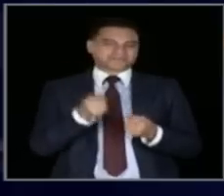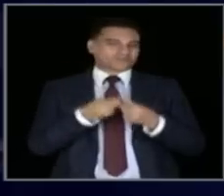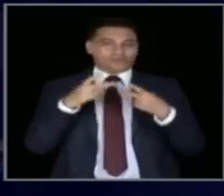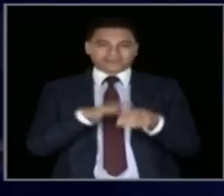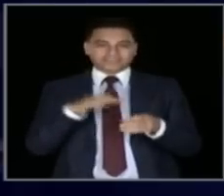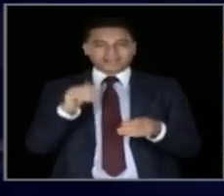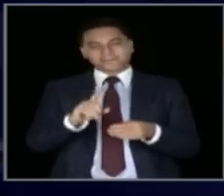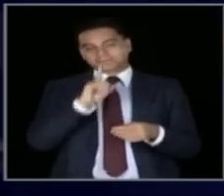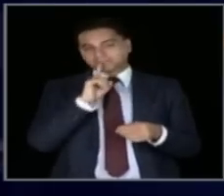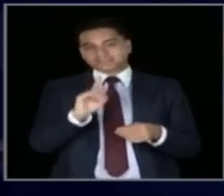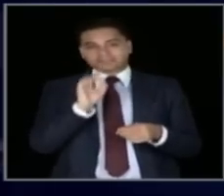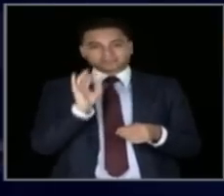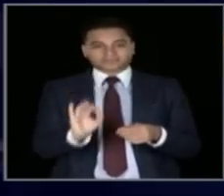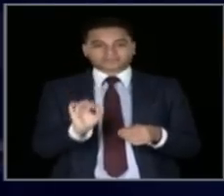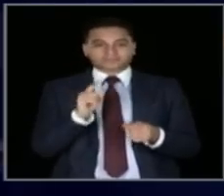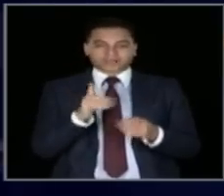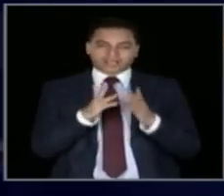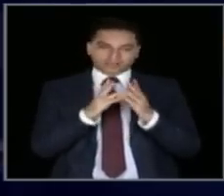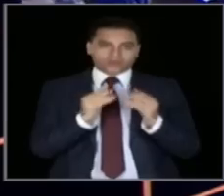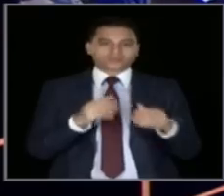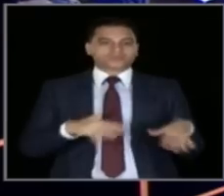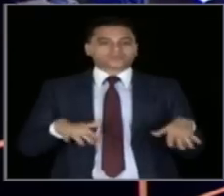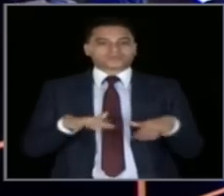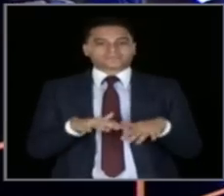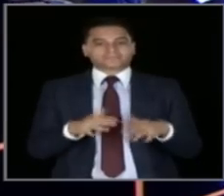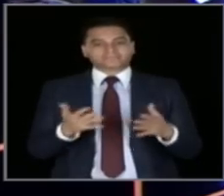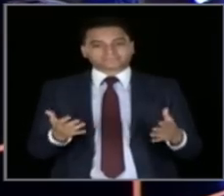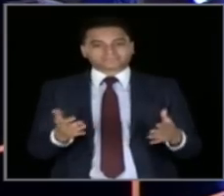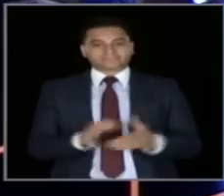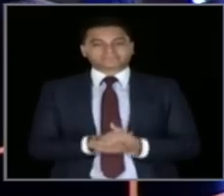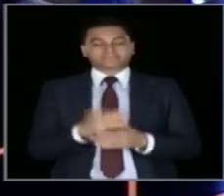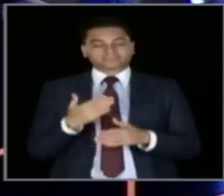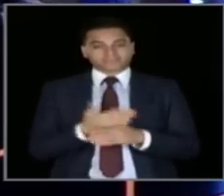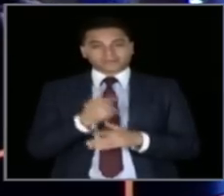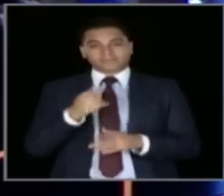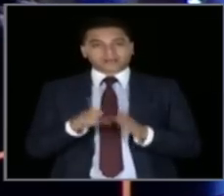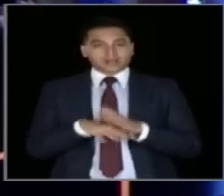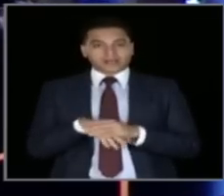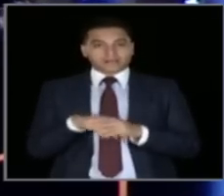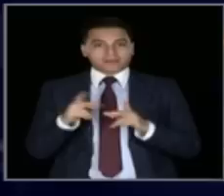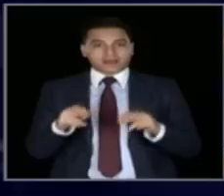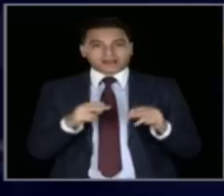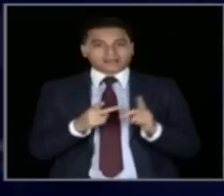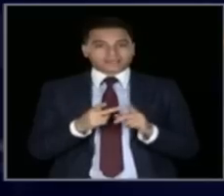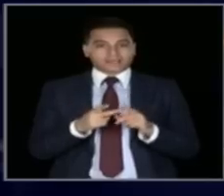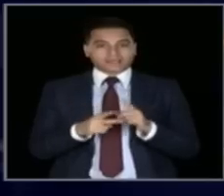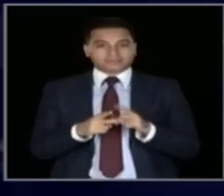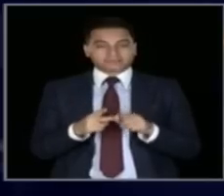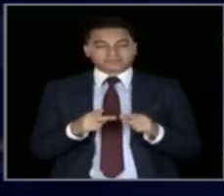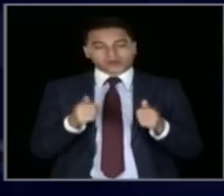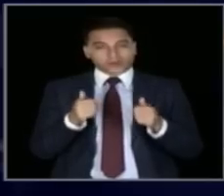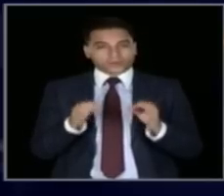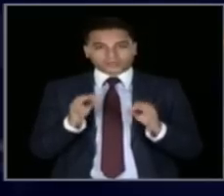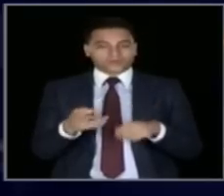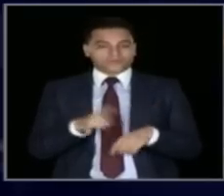البطوله ولكن هنفتقدكم. والله تجربه حلوه، تجربه. انتوا قضيتوا معانا حلقتين حلوين وفي حلقه